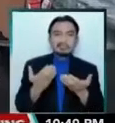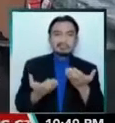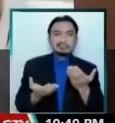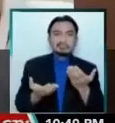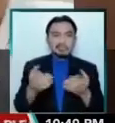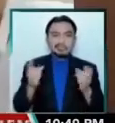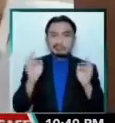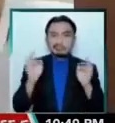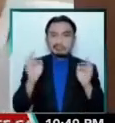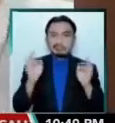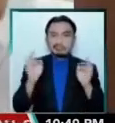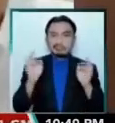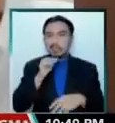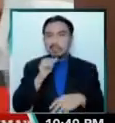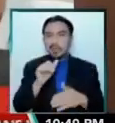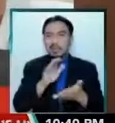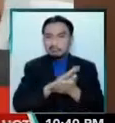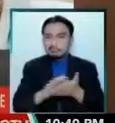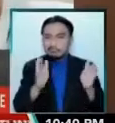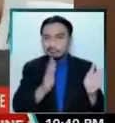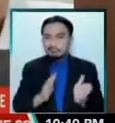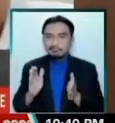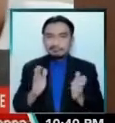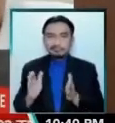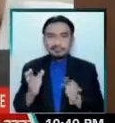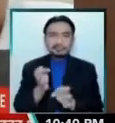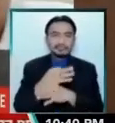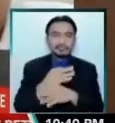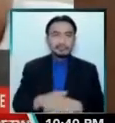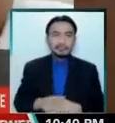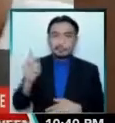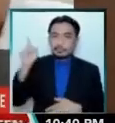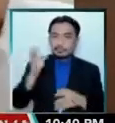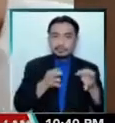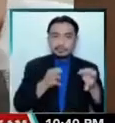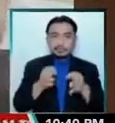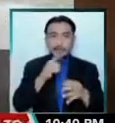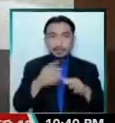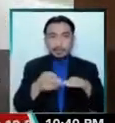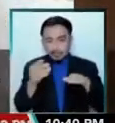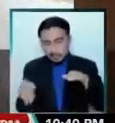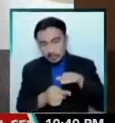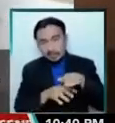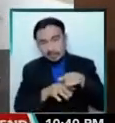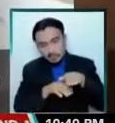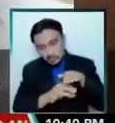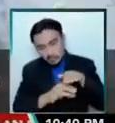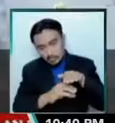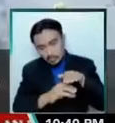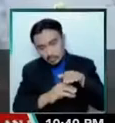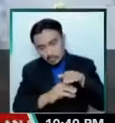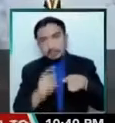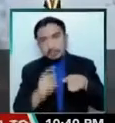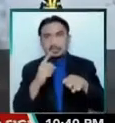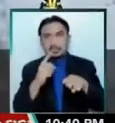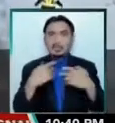ayos. Sobra kasi yung mahina yung sa ilalim nung ating yung basketball park. Brittle na po siya. Ulang lang mag-iwa-hiwalay.